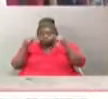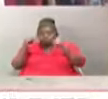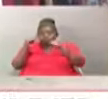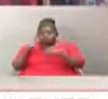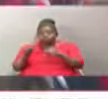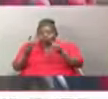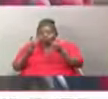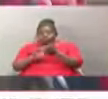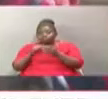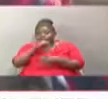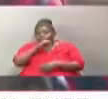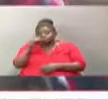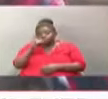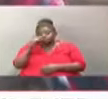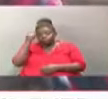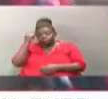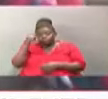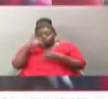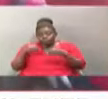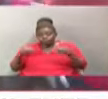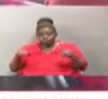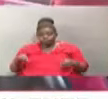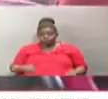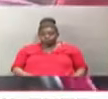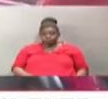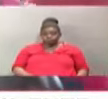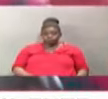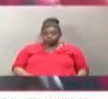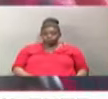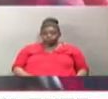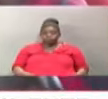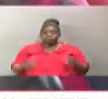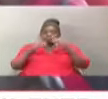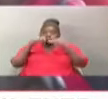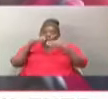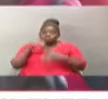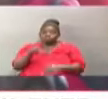wa sekukulo. Webaza nnyo Pasita Kakande